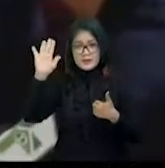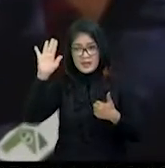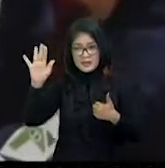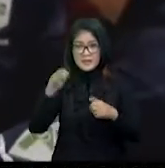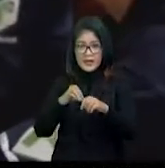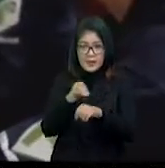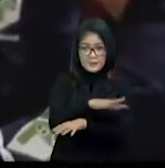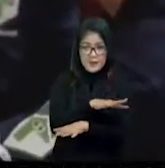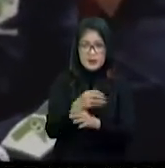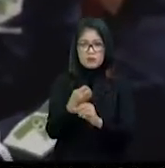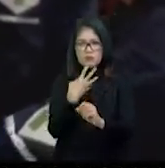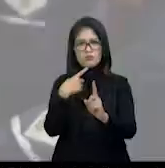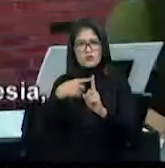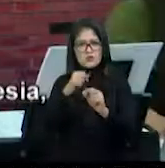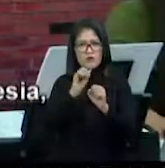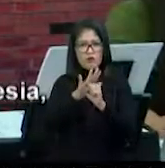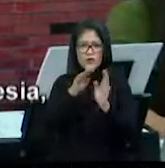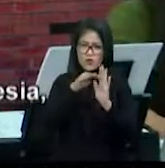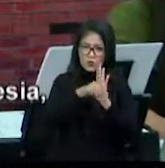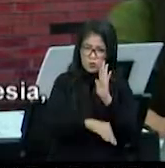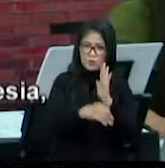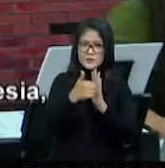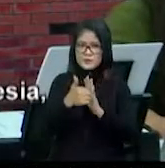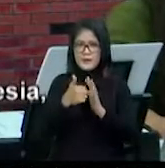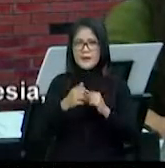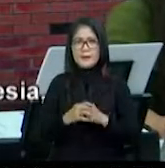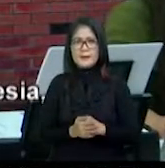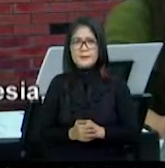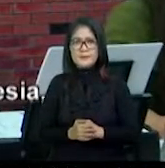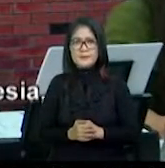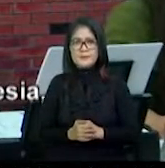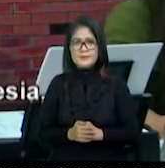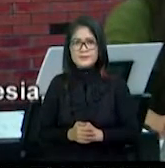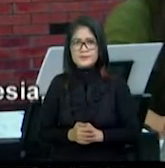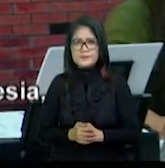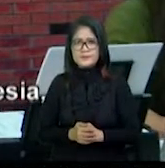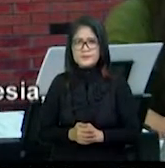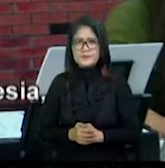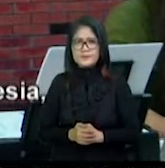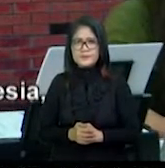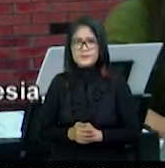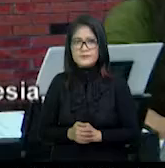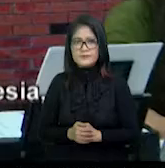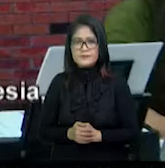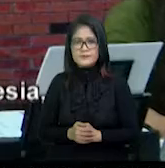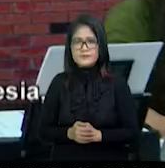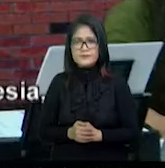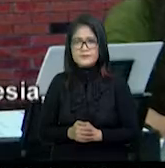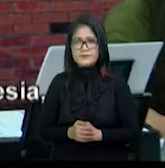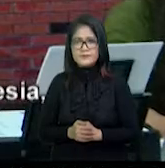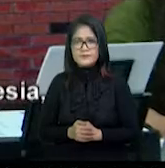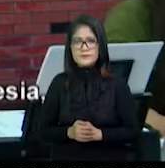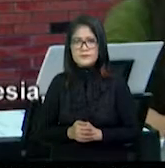jika terpapar virus corona. Kami sangat mendukung gitu ya, program pemerintah untuk memvaksinasi